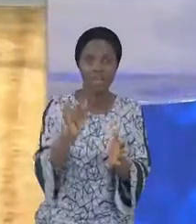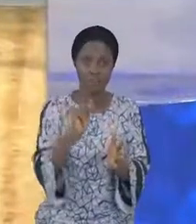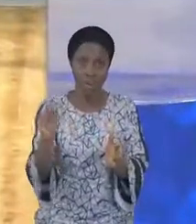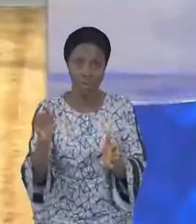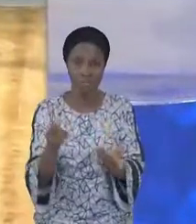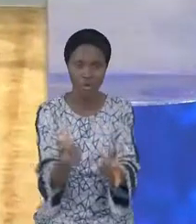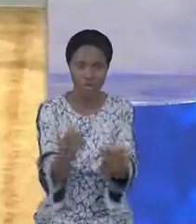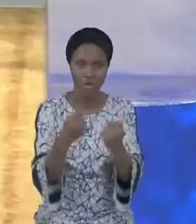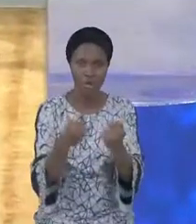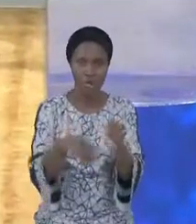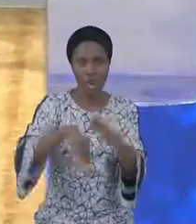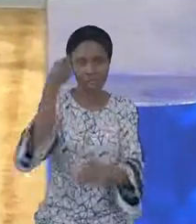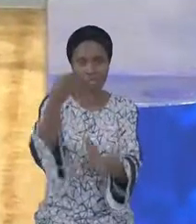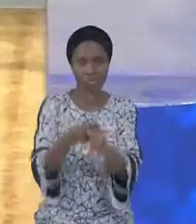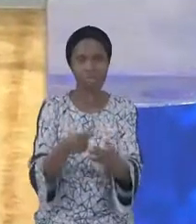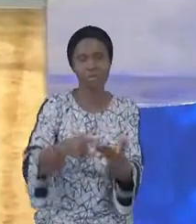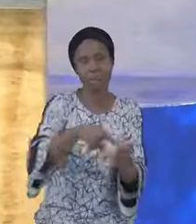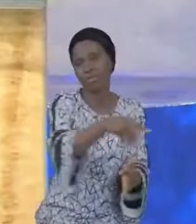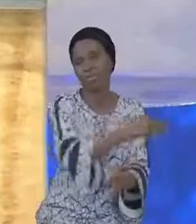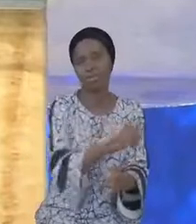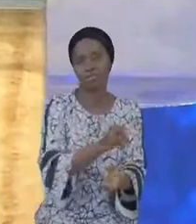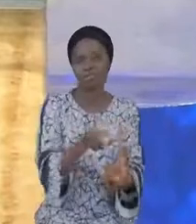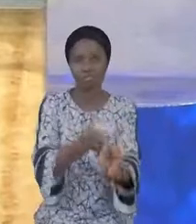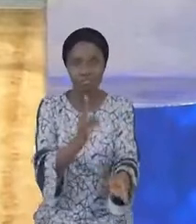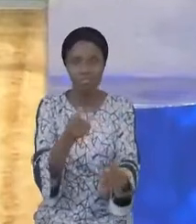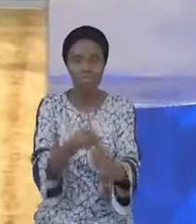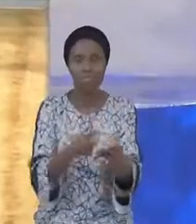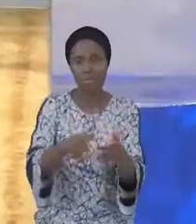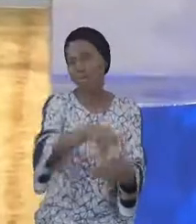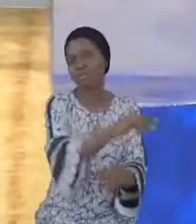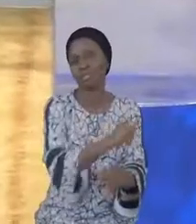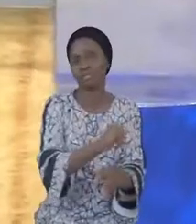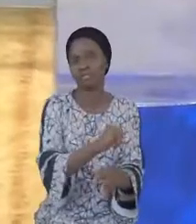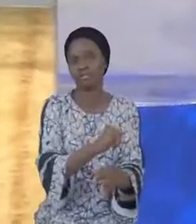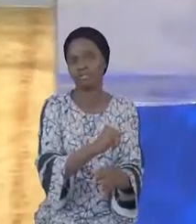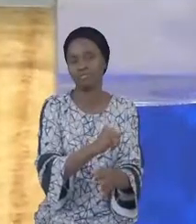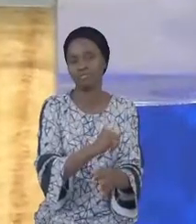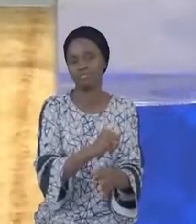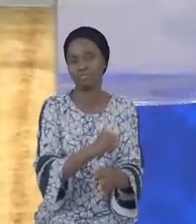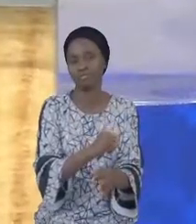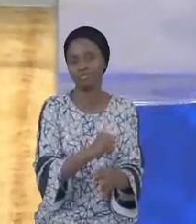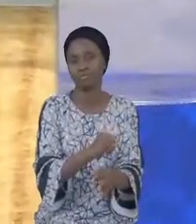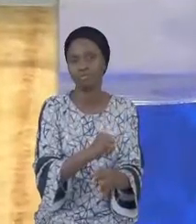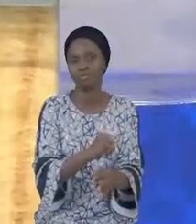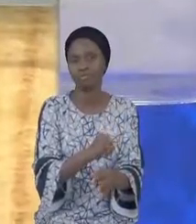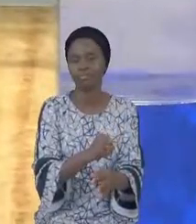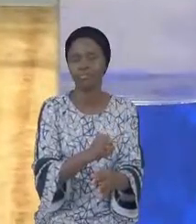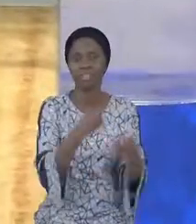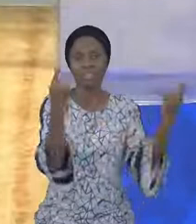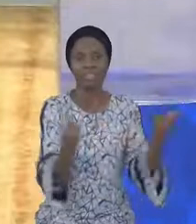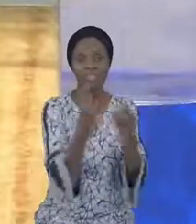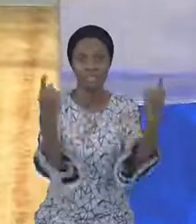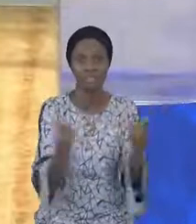d'eux. Qu'est-ce que cela veut dire? Cela ne veut pas dire quelque chose de physique. Sortez du milieu d'eux. Les